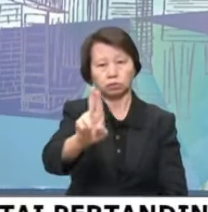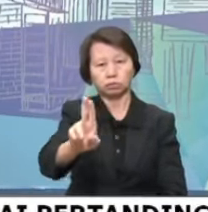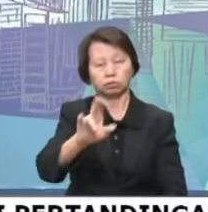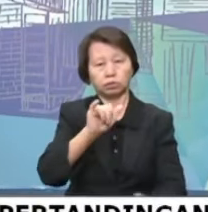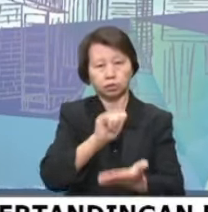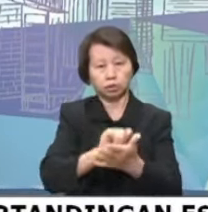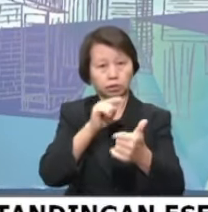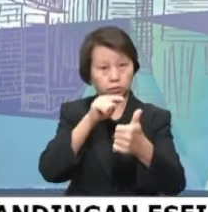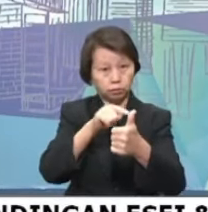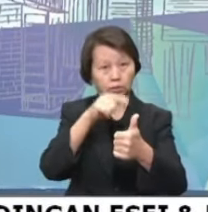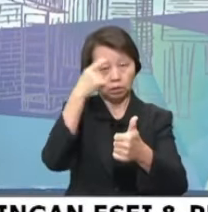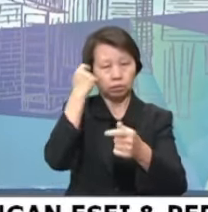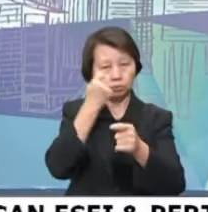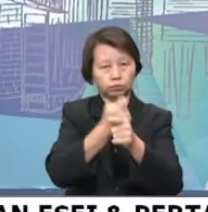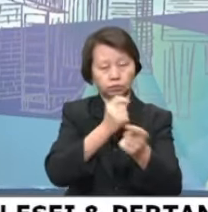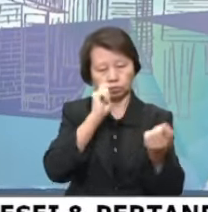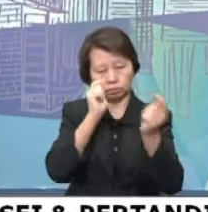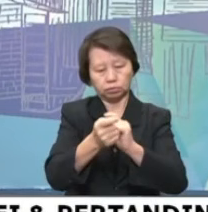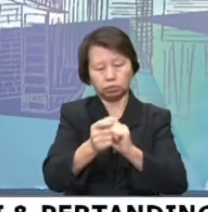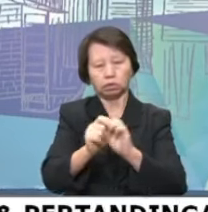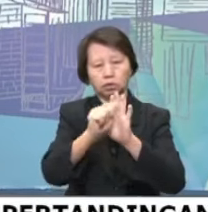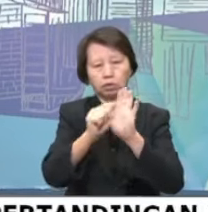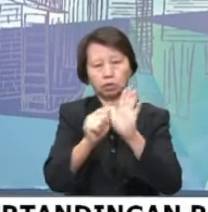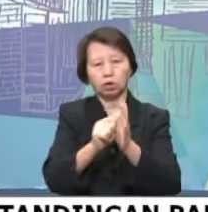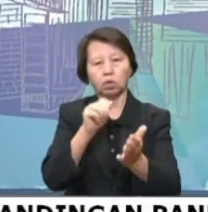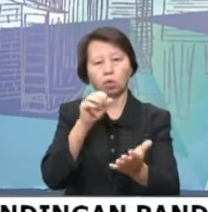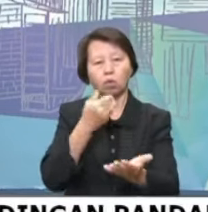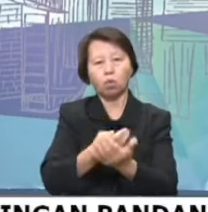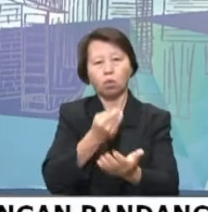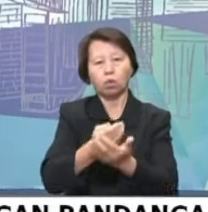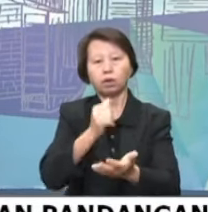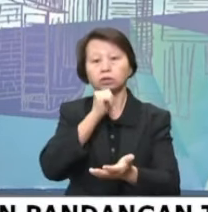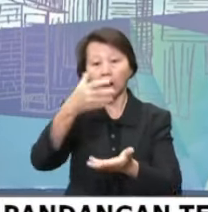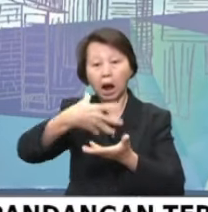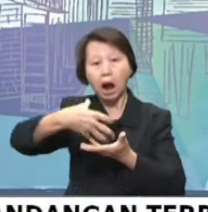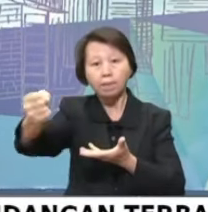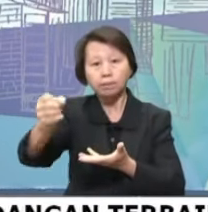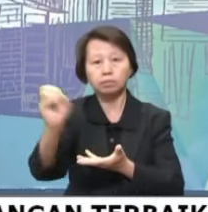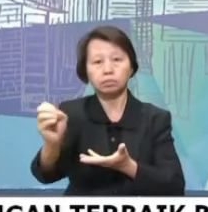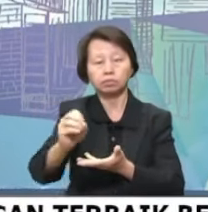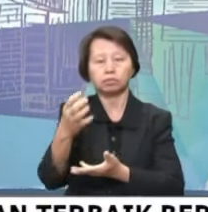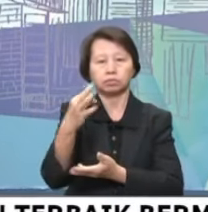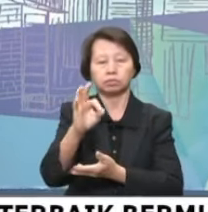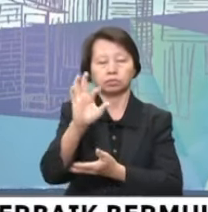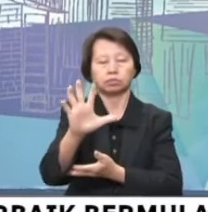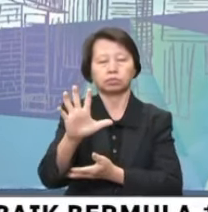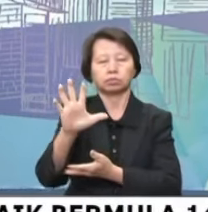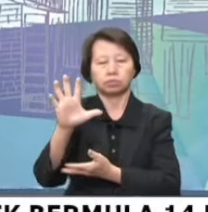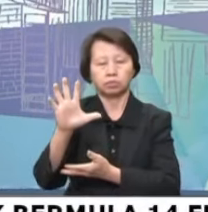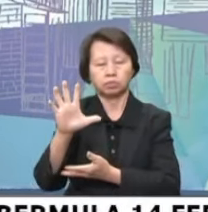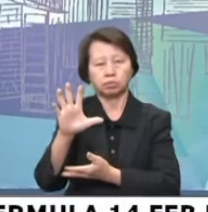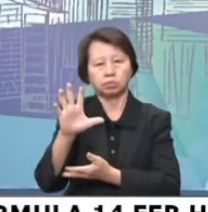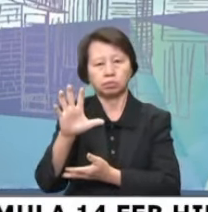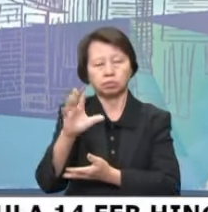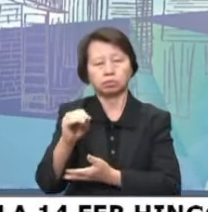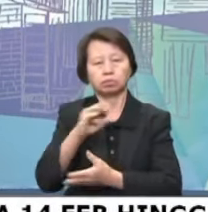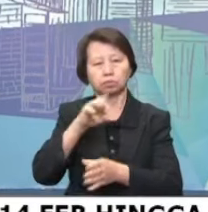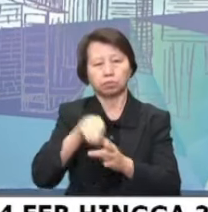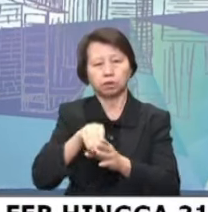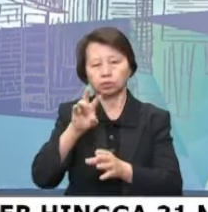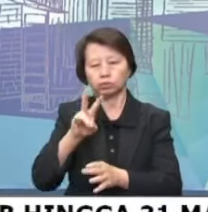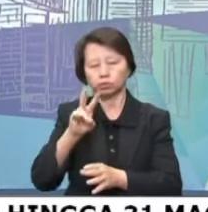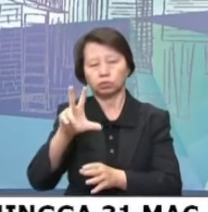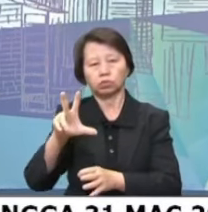yang bertujuan meminda Akta Wang Tak Dituntut 1965, Akta 370 melibatkan